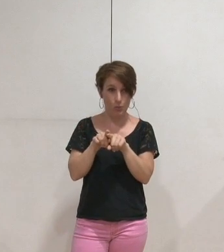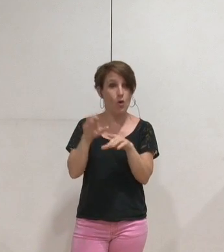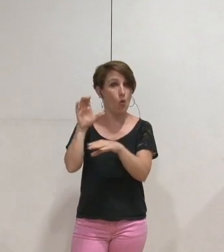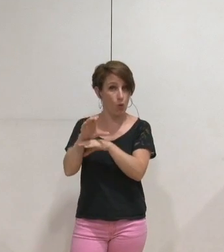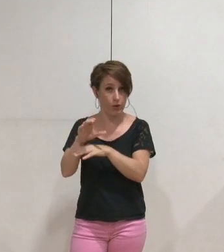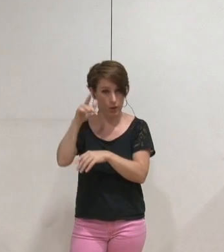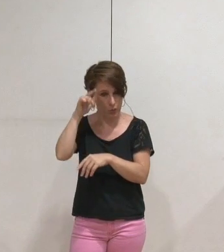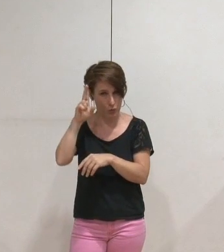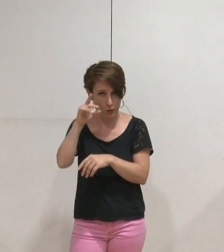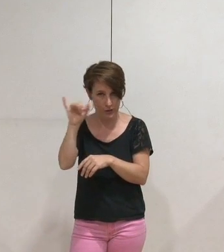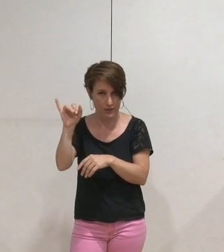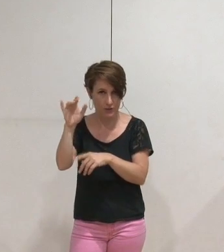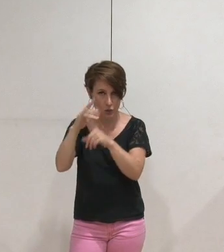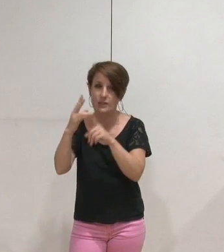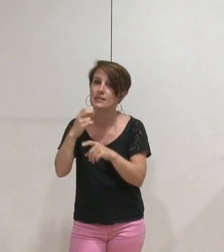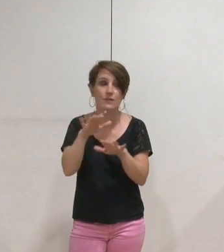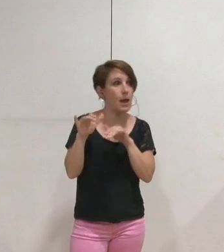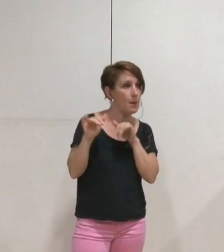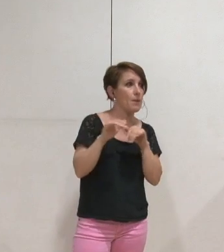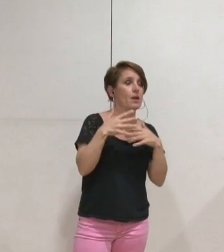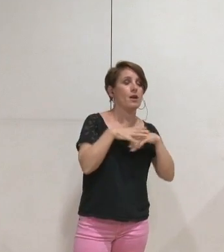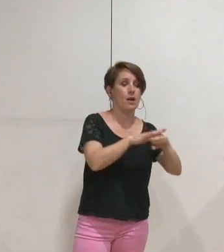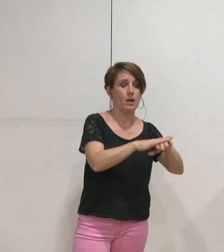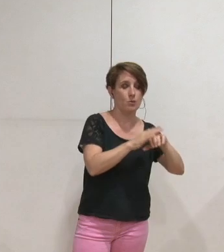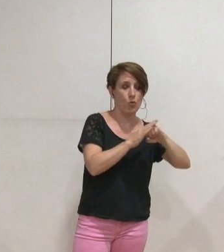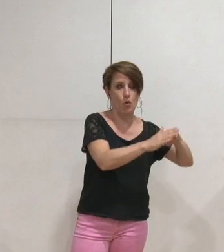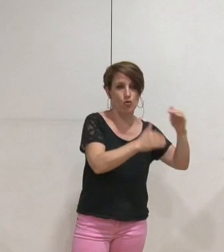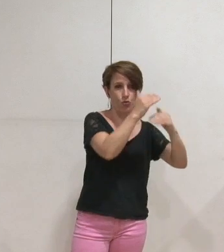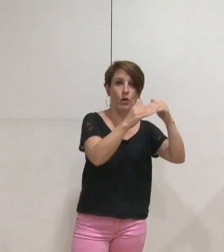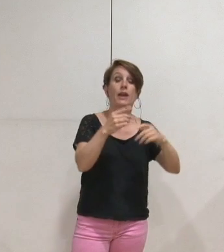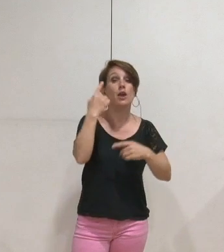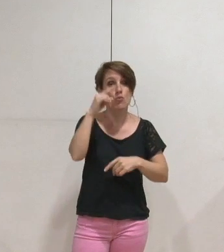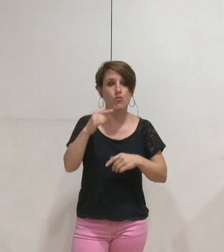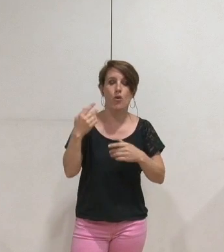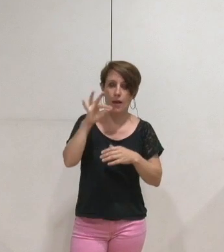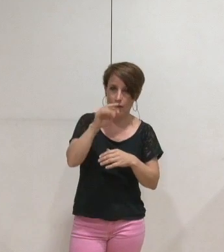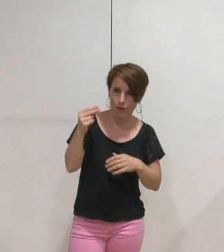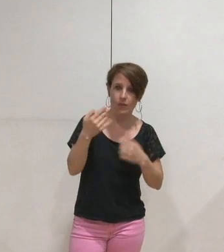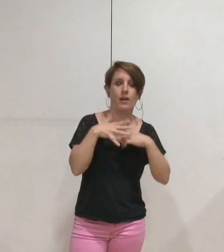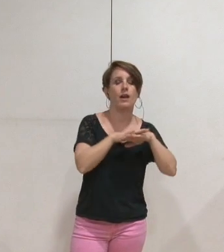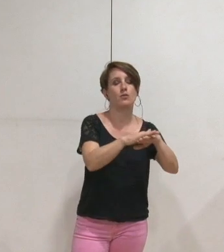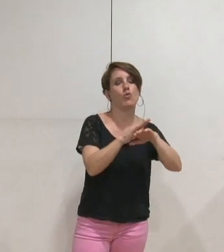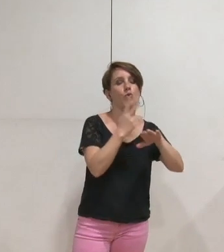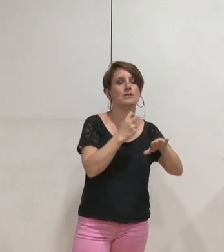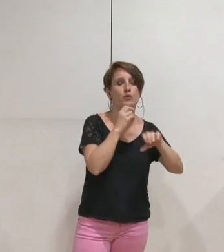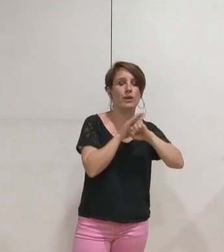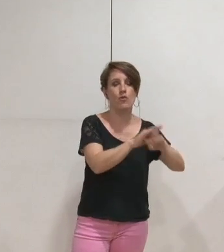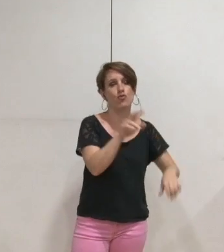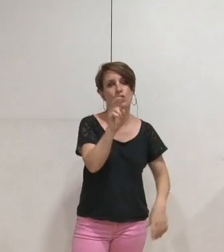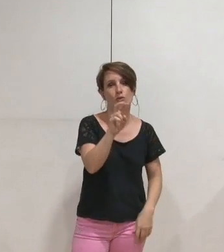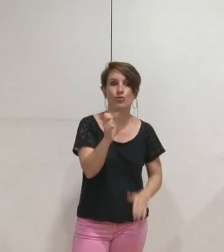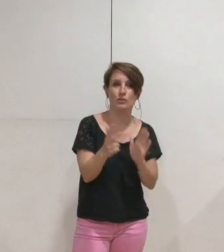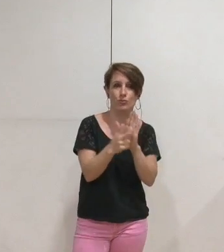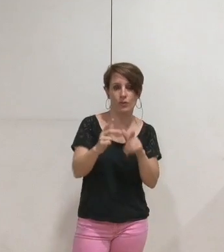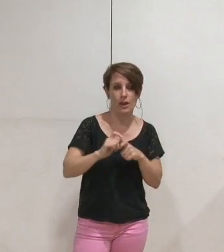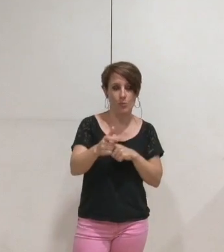vote contre républicain udi société civile qui vote pour Front national rassemblement citoyen de la gauche des écologistes délibération adopté la